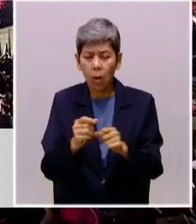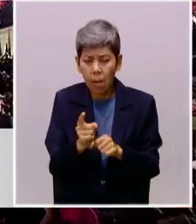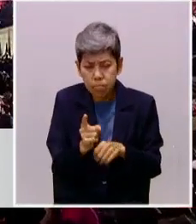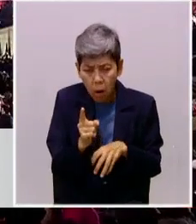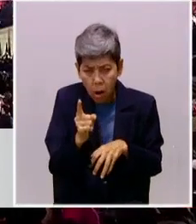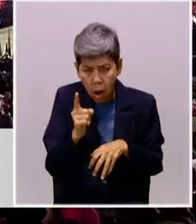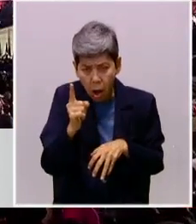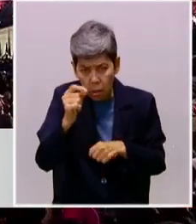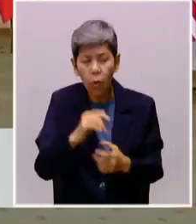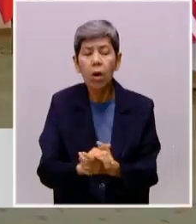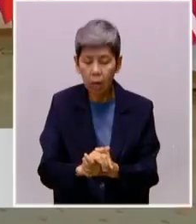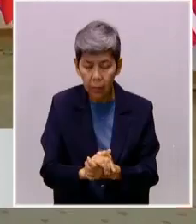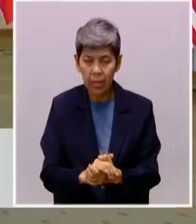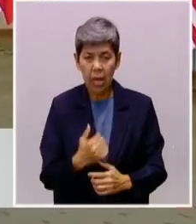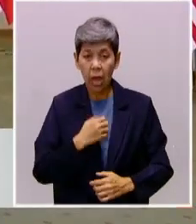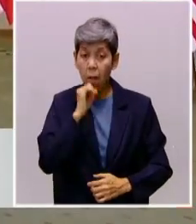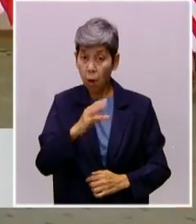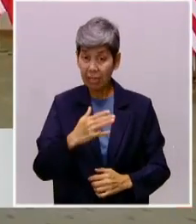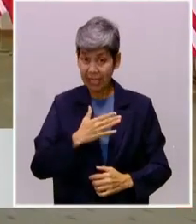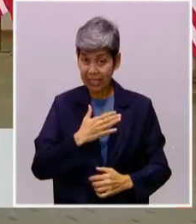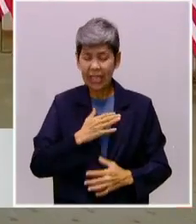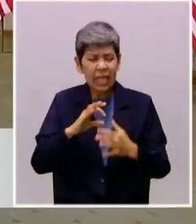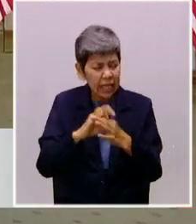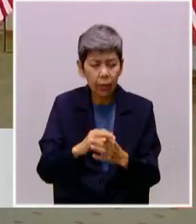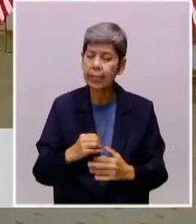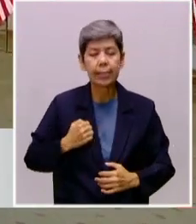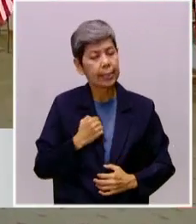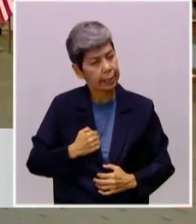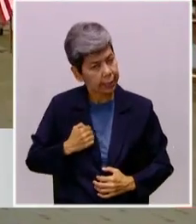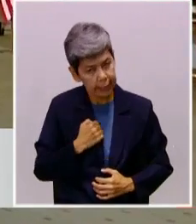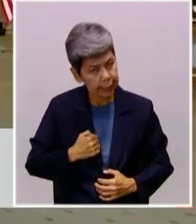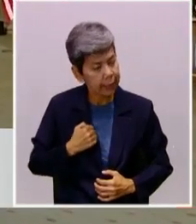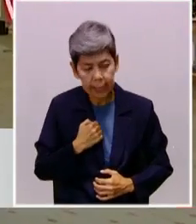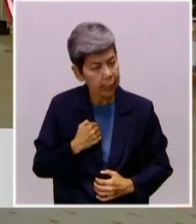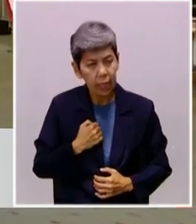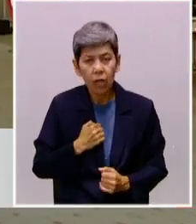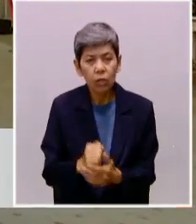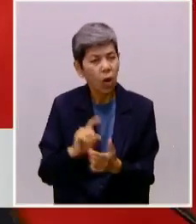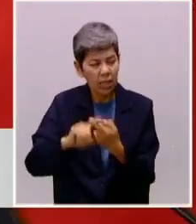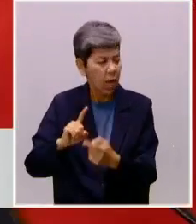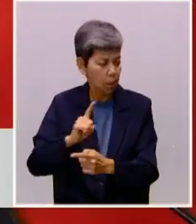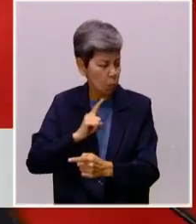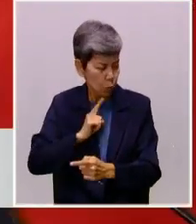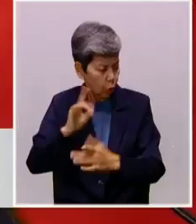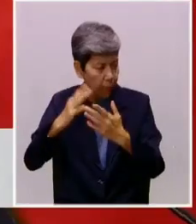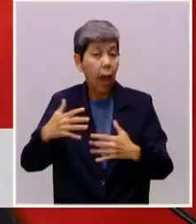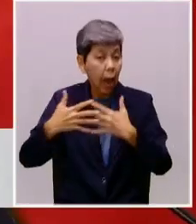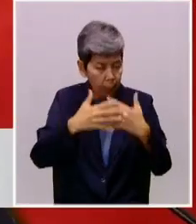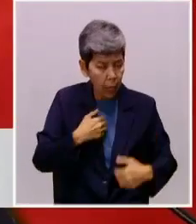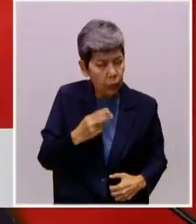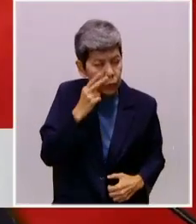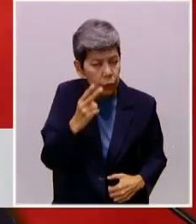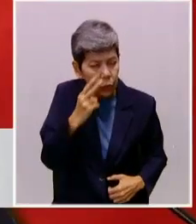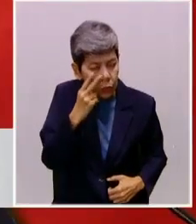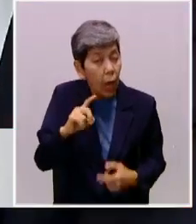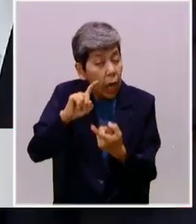นสตกับสหรัฐโดยบินบอกว่าเป็นเรื่องที่น่าเสียใจและไร้ความรับผิดชอบของรัสเซียซึ่งสหรัฐก็จะจับตามมอง